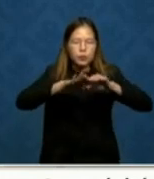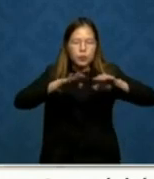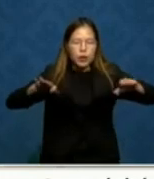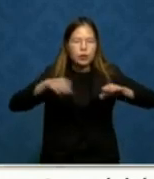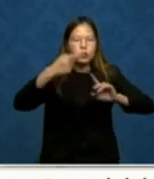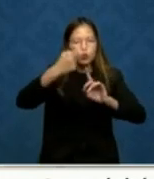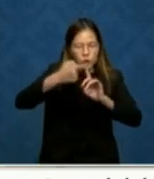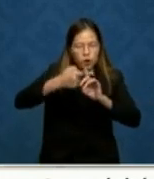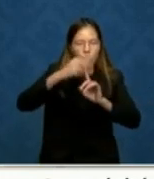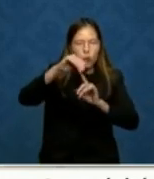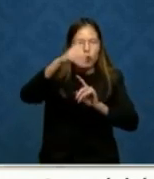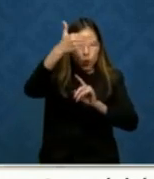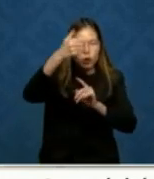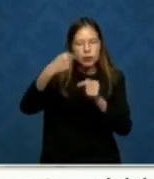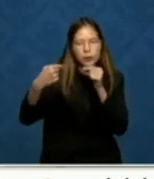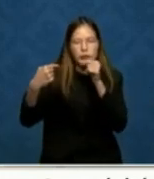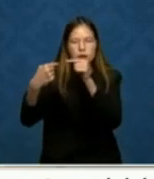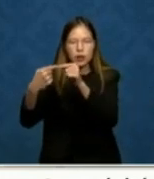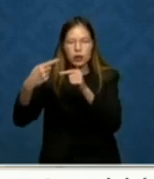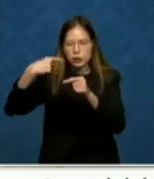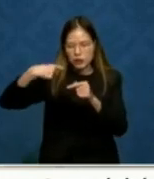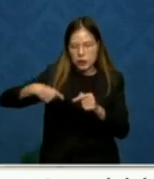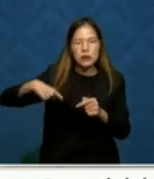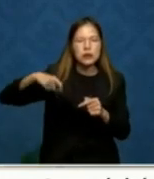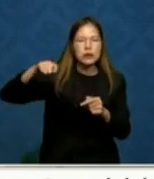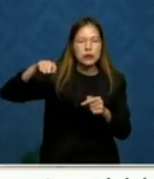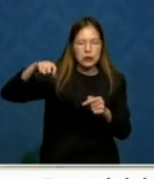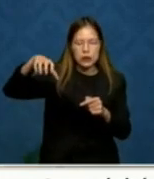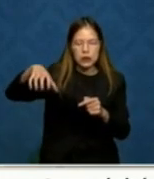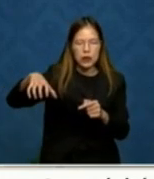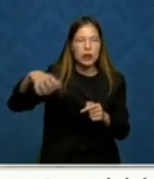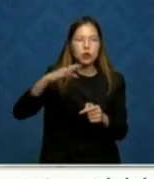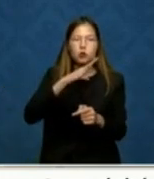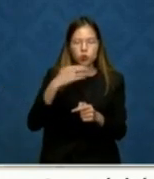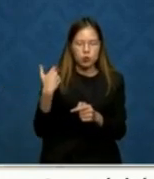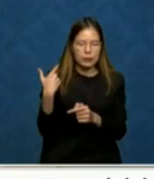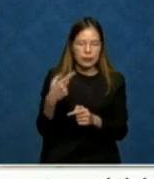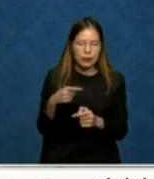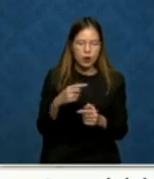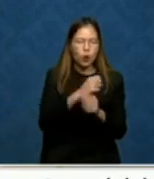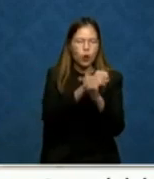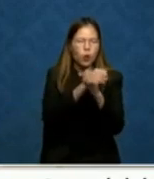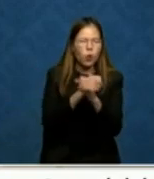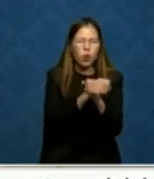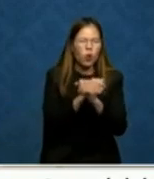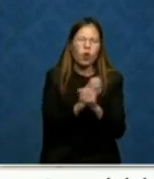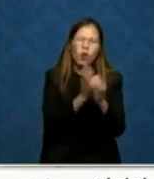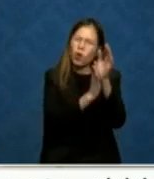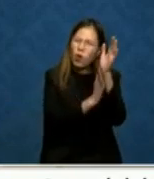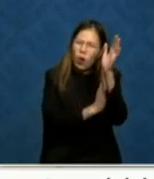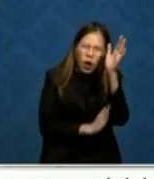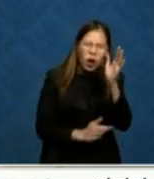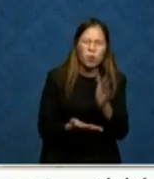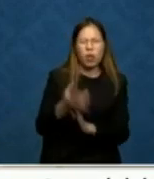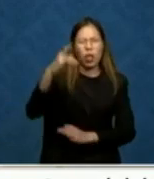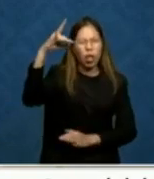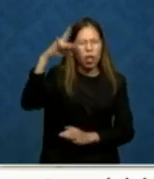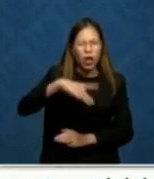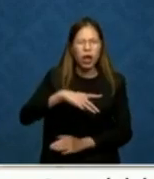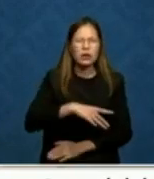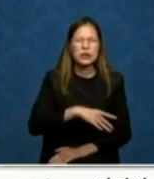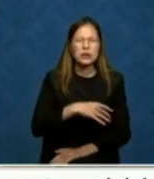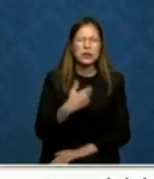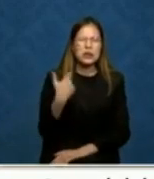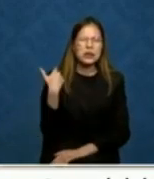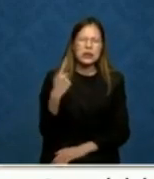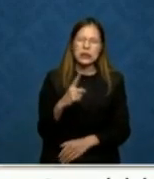คราวก่อนถึงศาลเพราะหลายครั้งครับการคุ้มครองเหยื่อที่ช้าเกินไปมันนำไปสู่ความรุนแรงแล้วหลายครั้